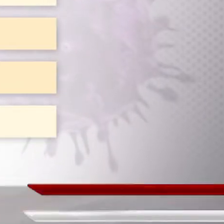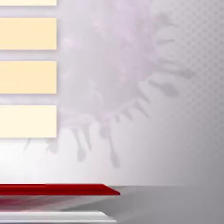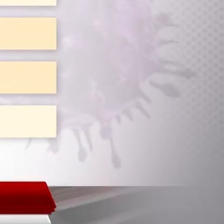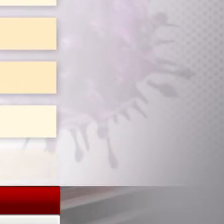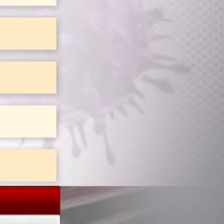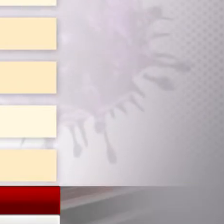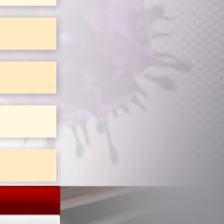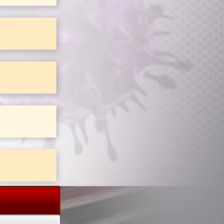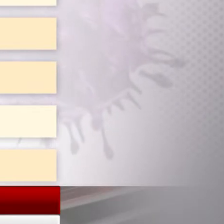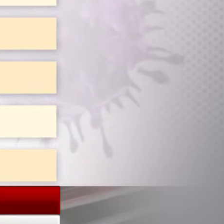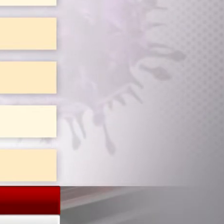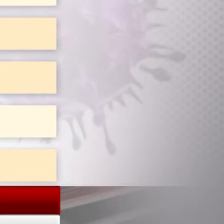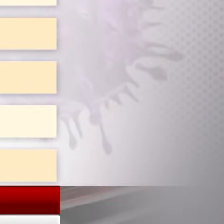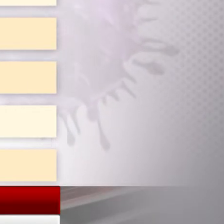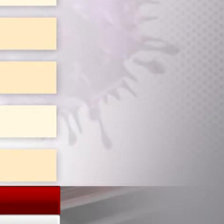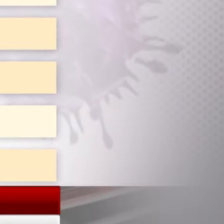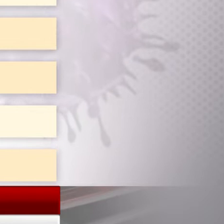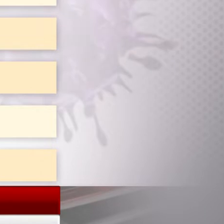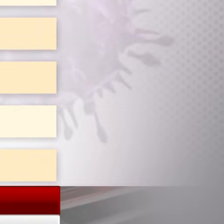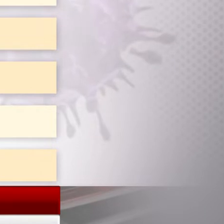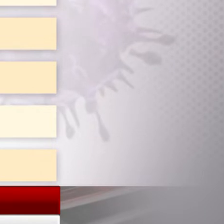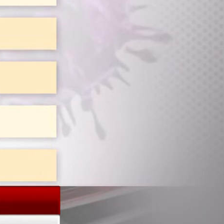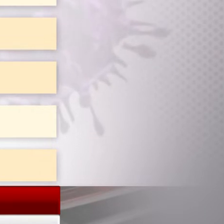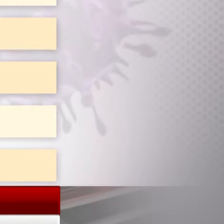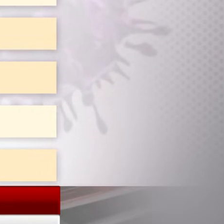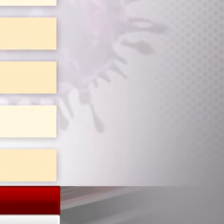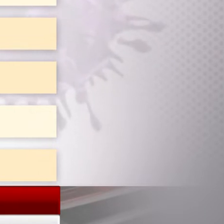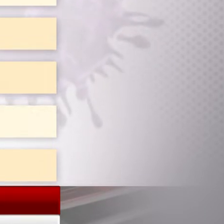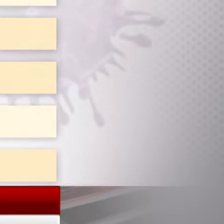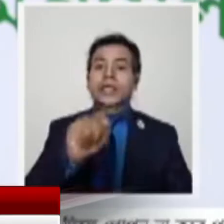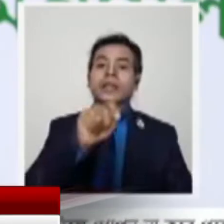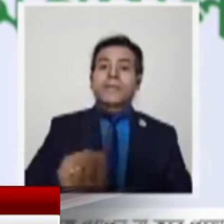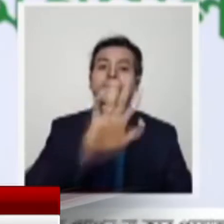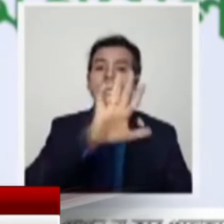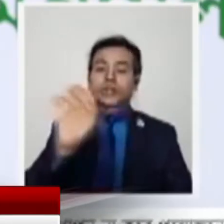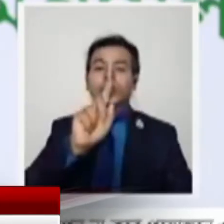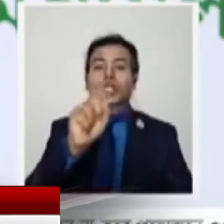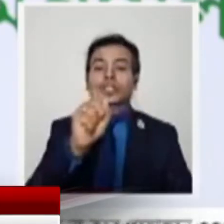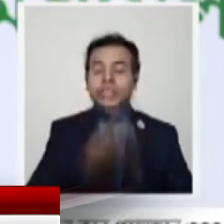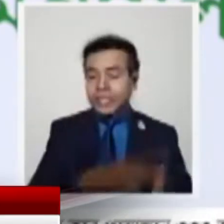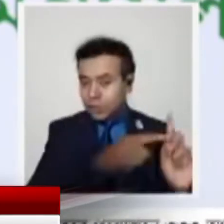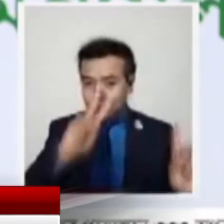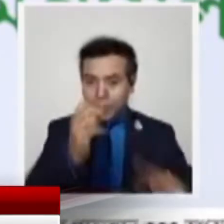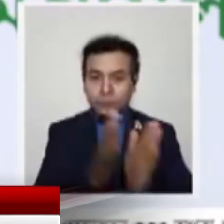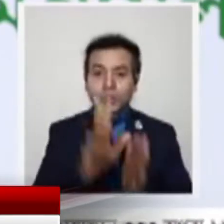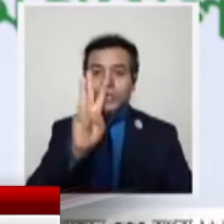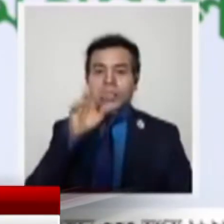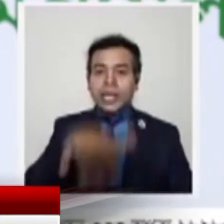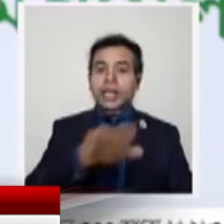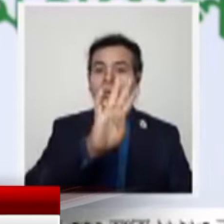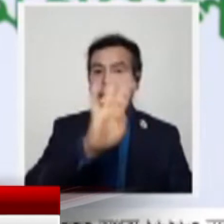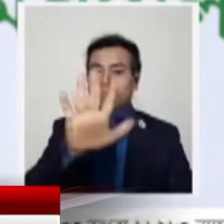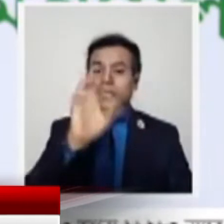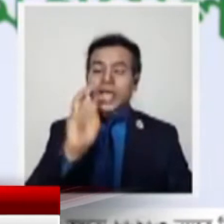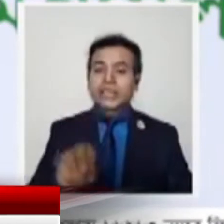নমুনা পরীক্ষা করা হয়েছে। এদিন মৃত্যুর তালিকায় যোগ হয়েছে আরও 37 জন। 24 ঘন্টায় পরীক্ষা করা হয়েছে 12,510টি